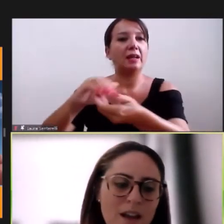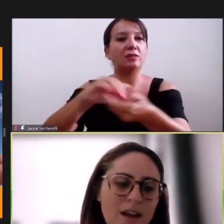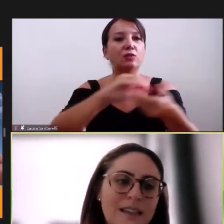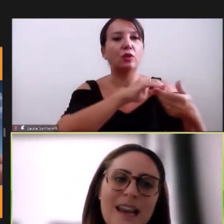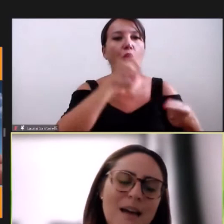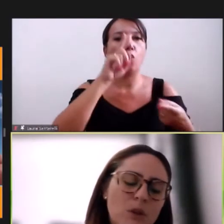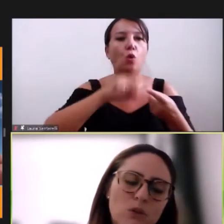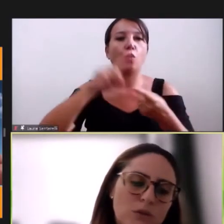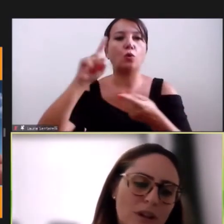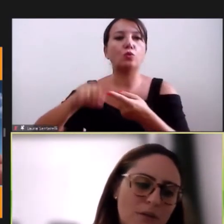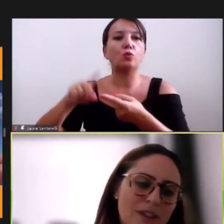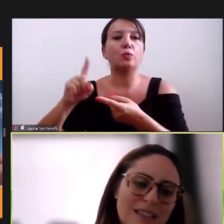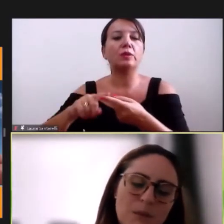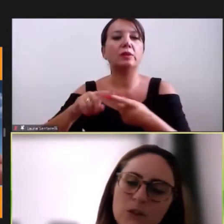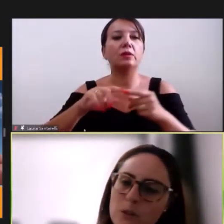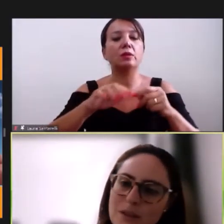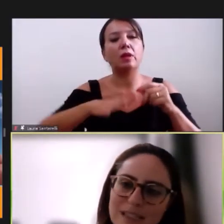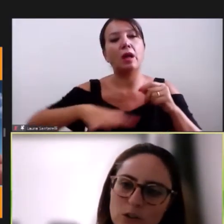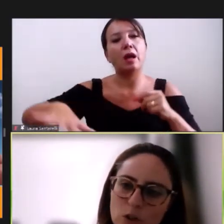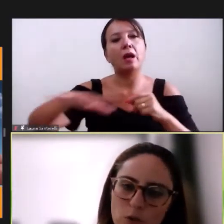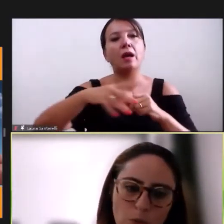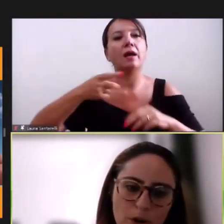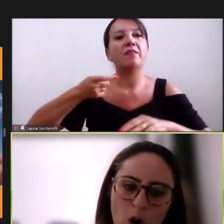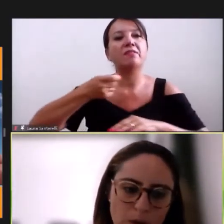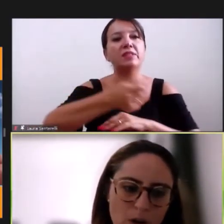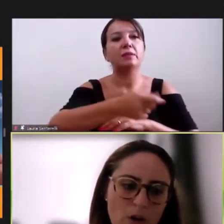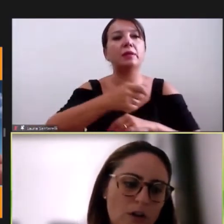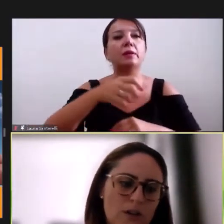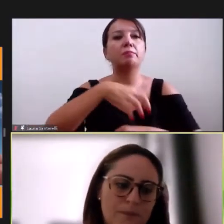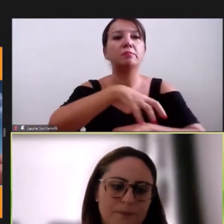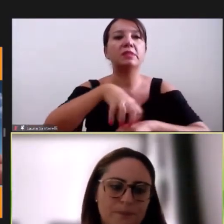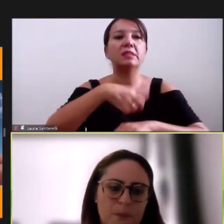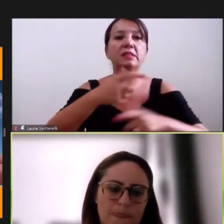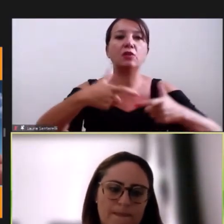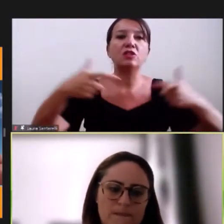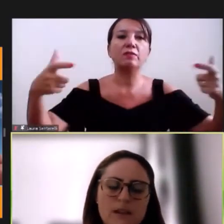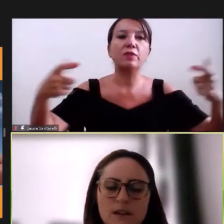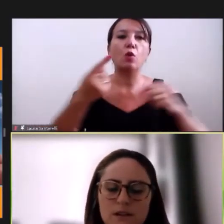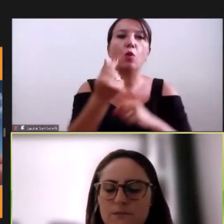consumatori, nell'ambito di un finanziamento del Ministero dello Sviluppo Economico,